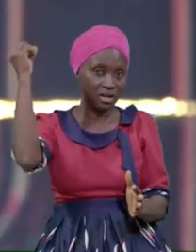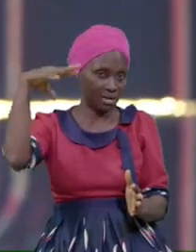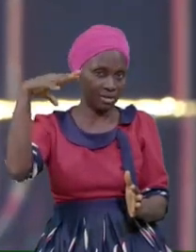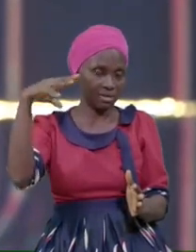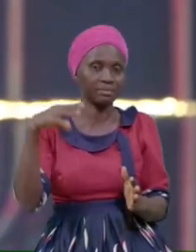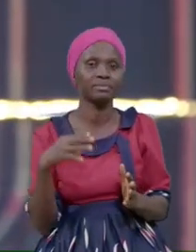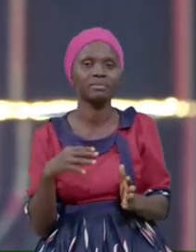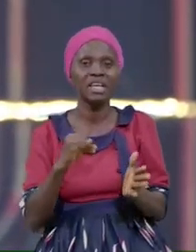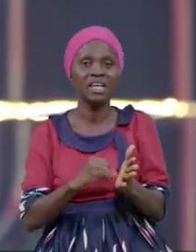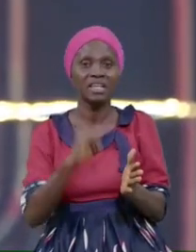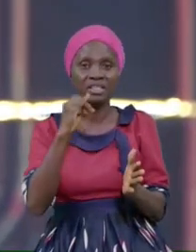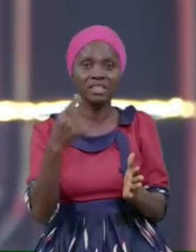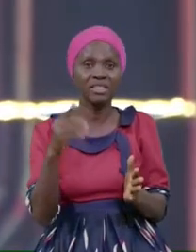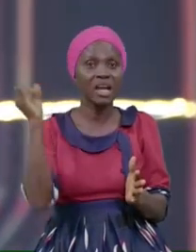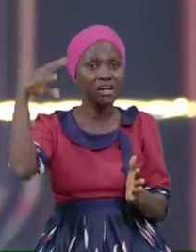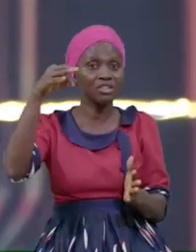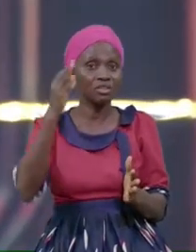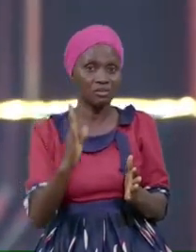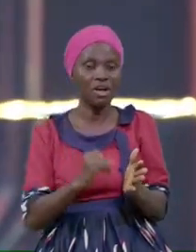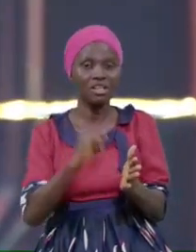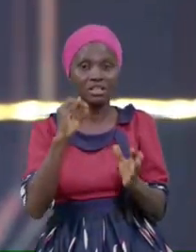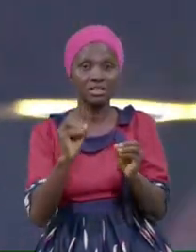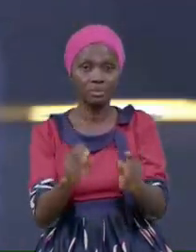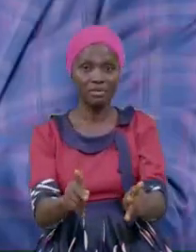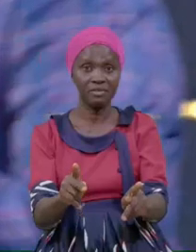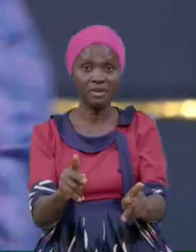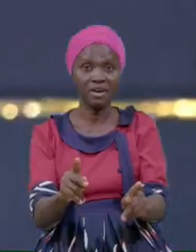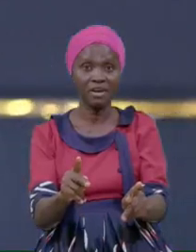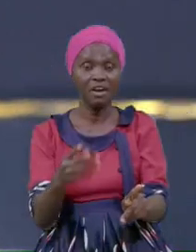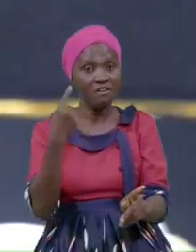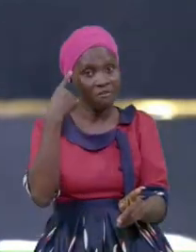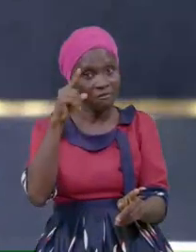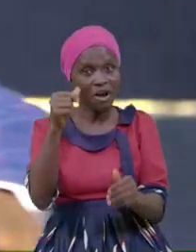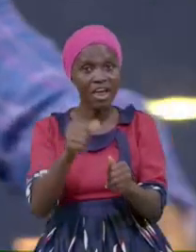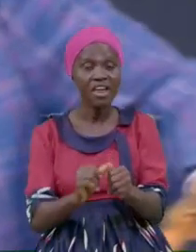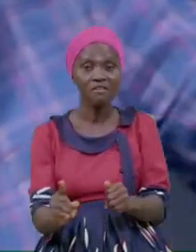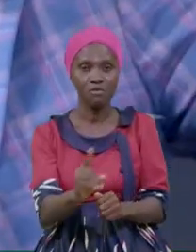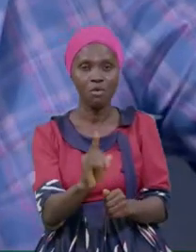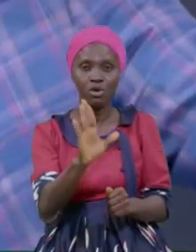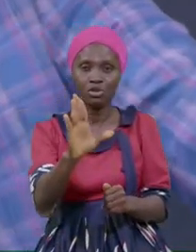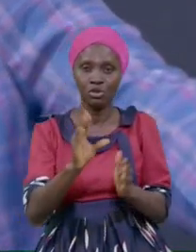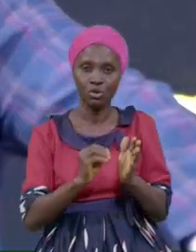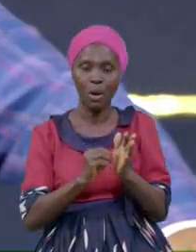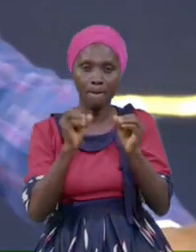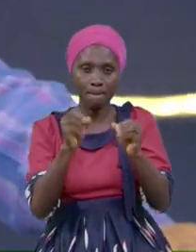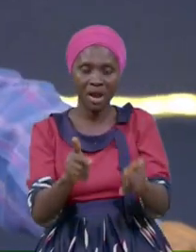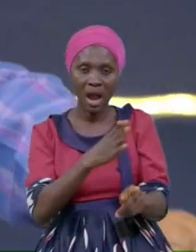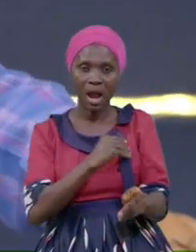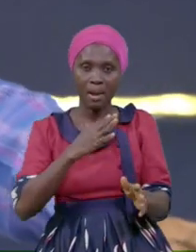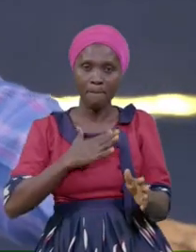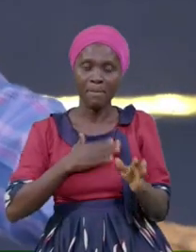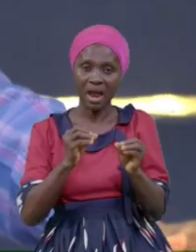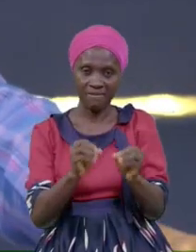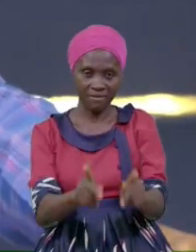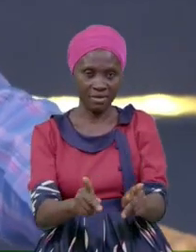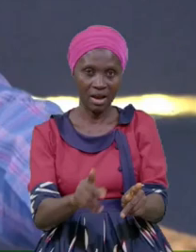de Dieu. C'est le privilège de chacun de nous. C'est ton privilège, c'est mon privilège. Et tu viens et tu ne